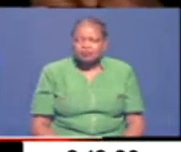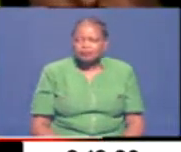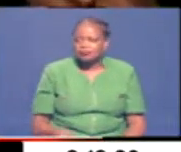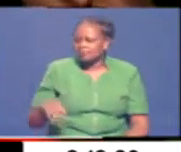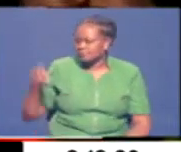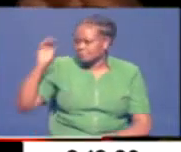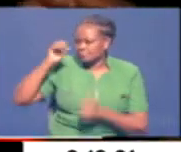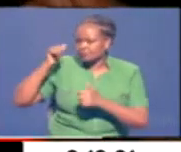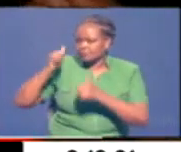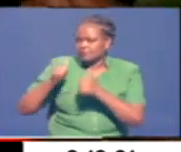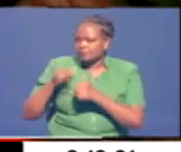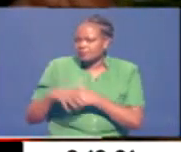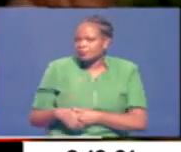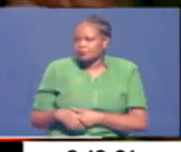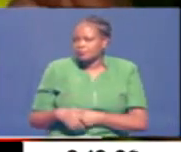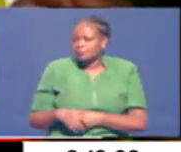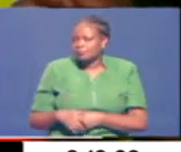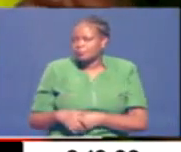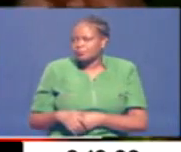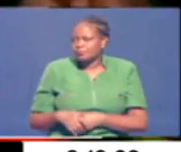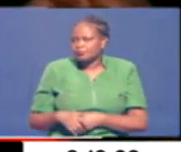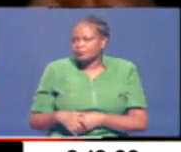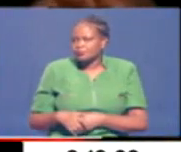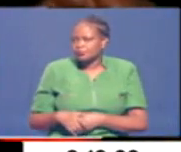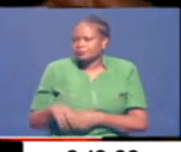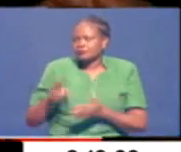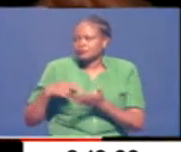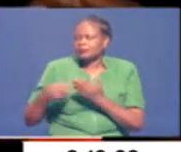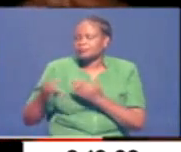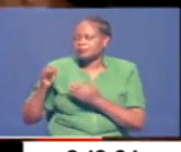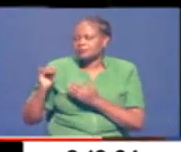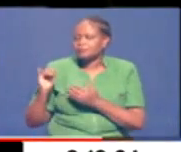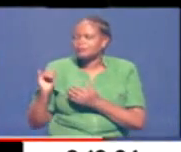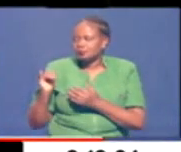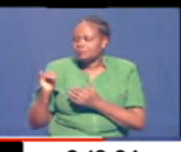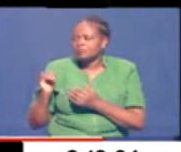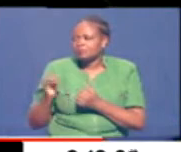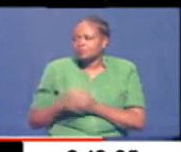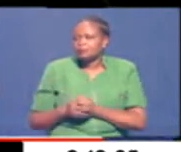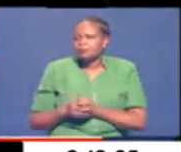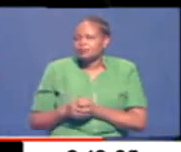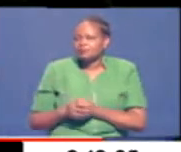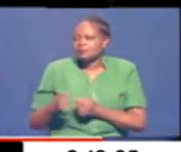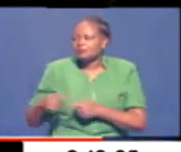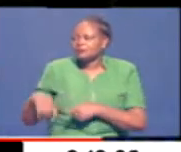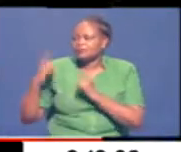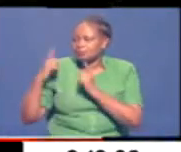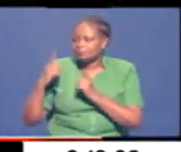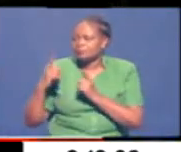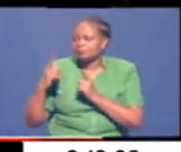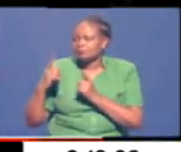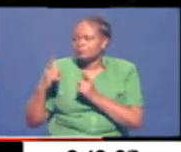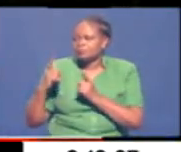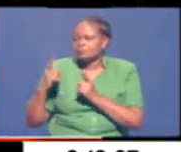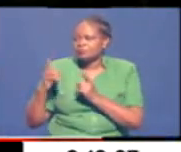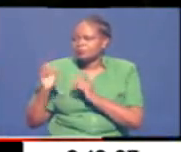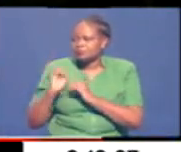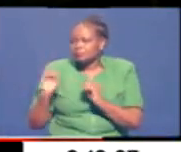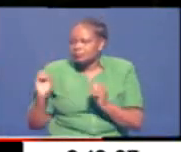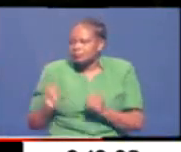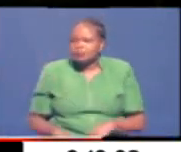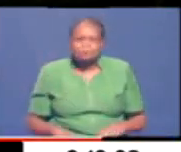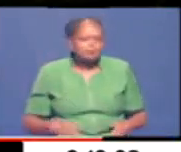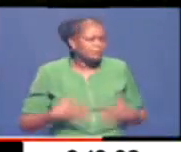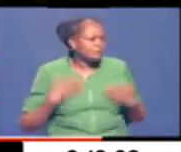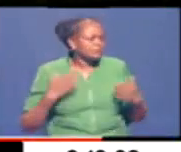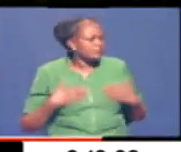the failure by the BBI to make it through the Court of Appeal? Mimi kwangu ni sherehe, shangwe na nderemo, sababu tumeona